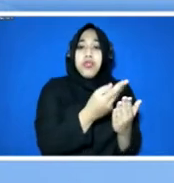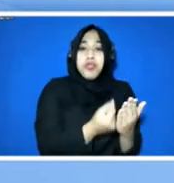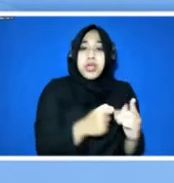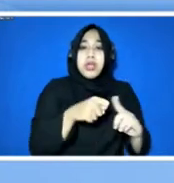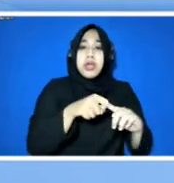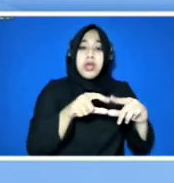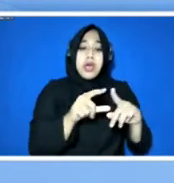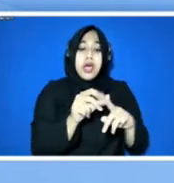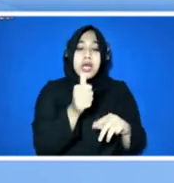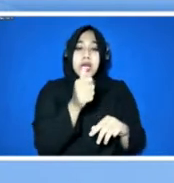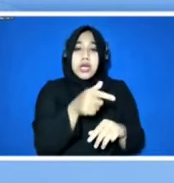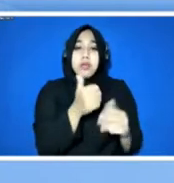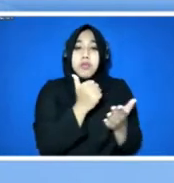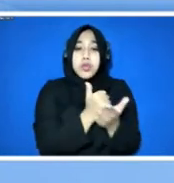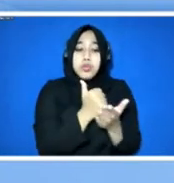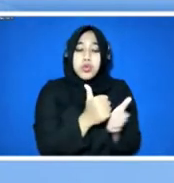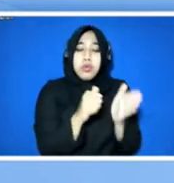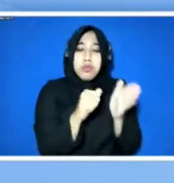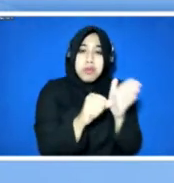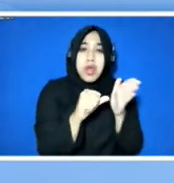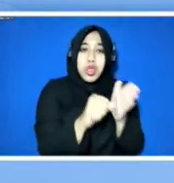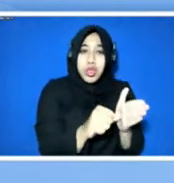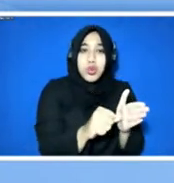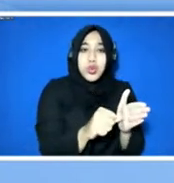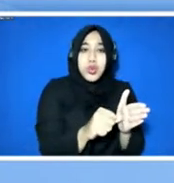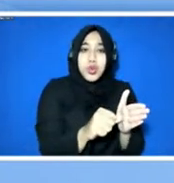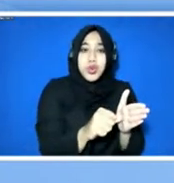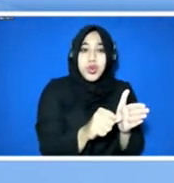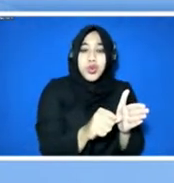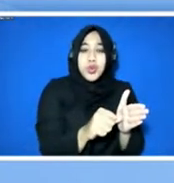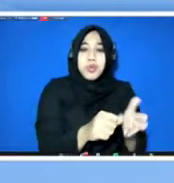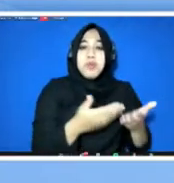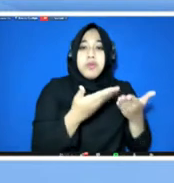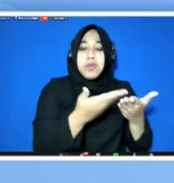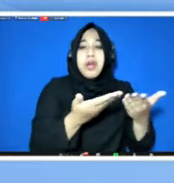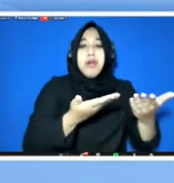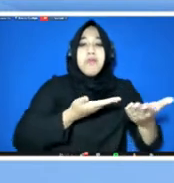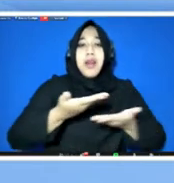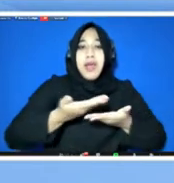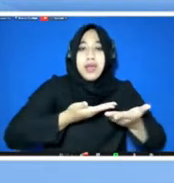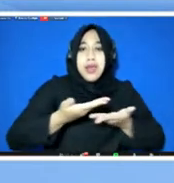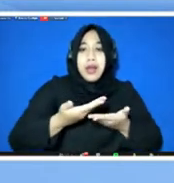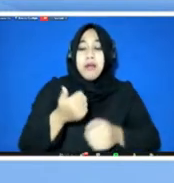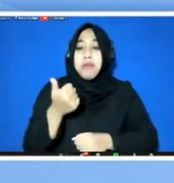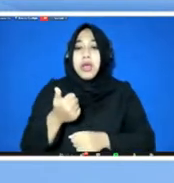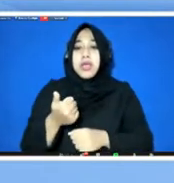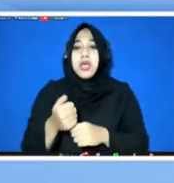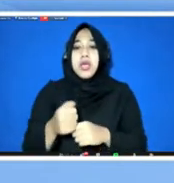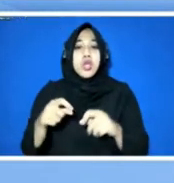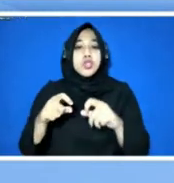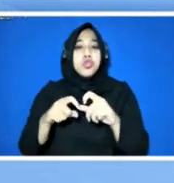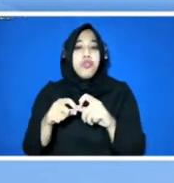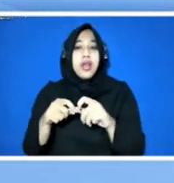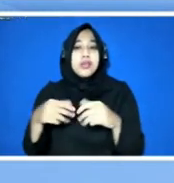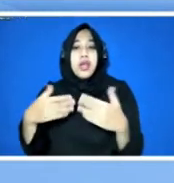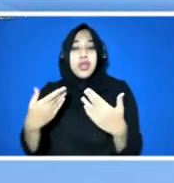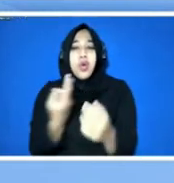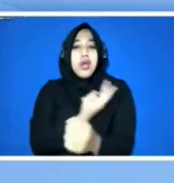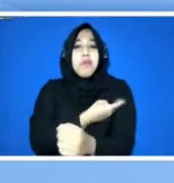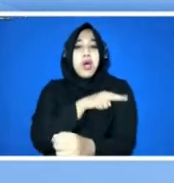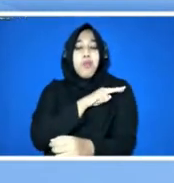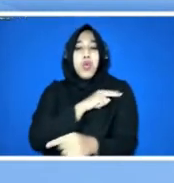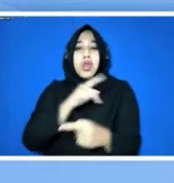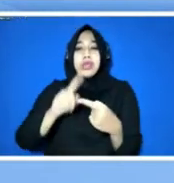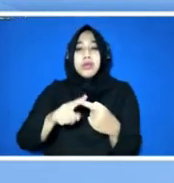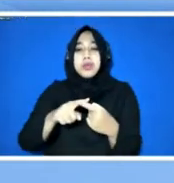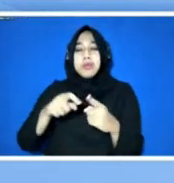menjadi akan sangat membantu kita dalam memberikan layanan baik itu surveillance maupun kemampuan teman-teman kader